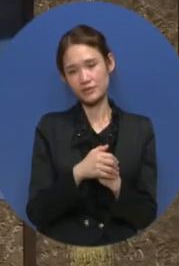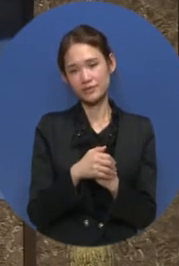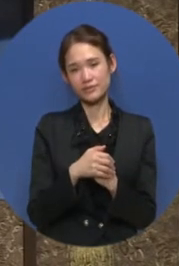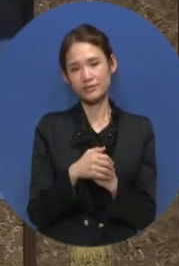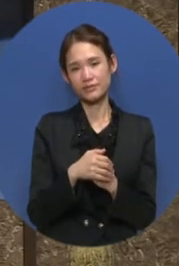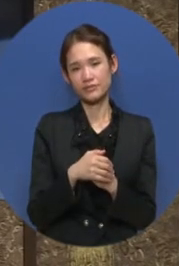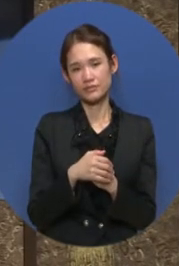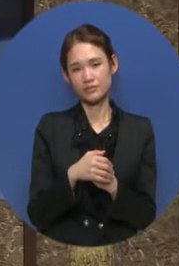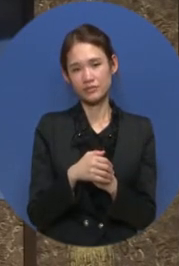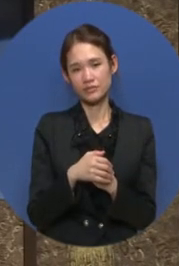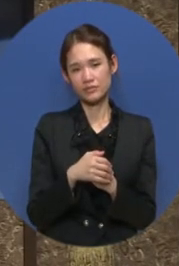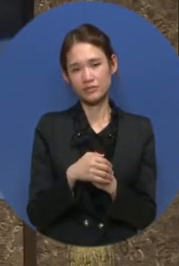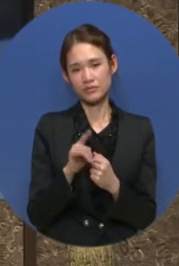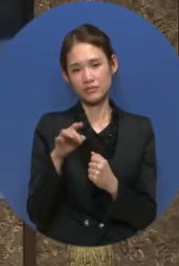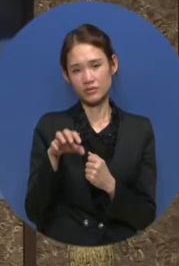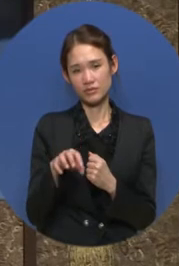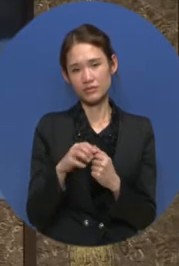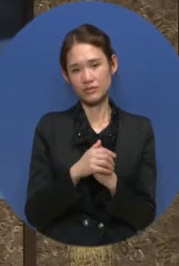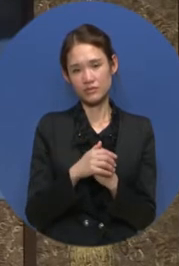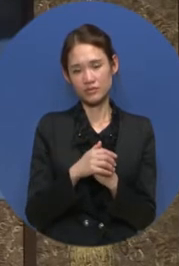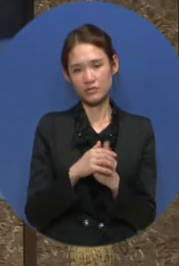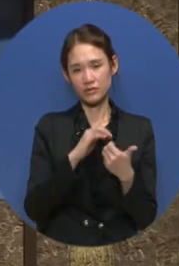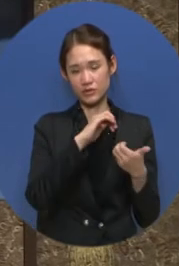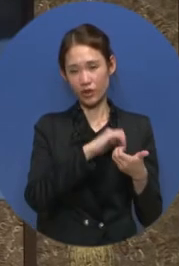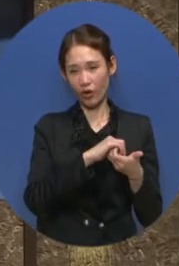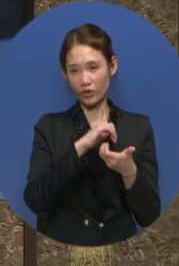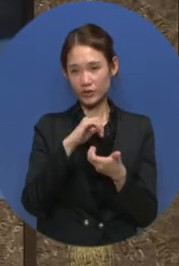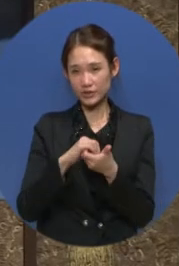양로원이 있습니다. 예. 거기에 정기적으로